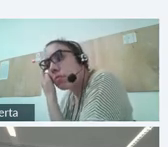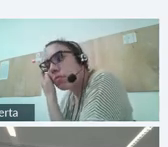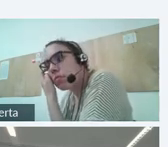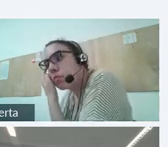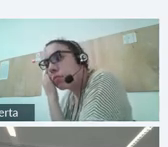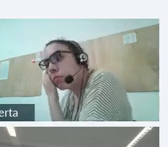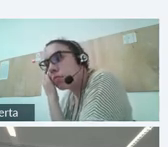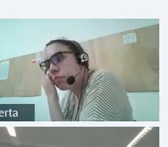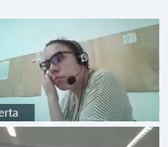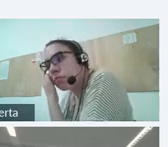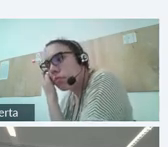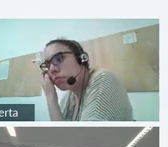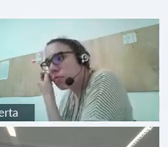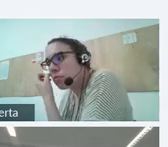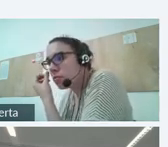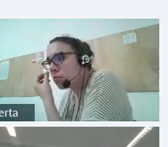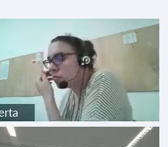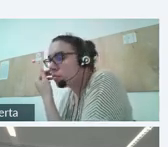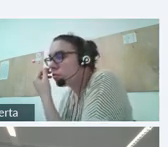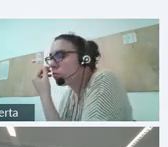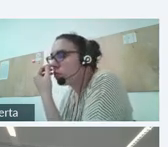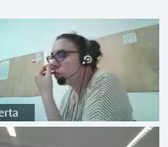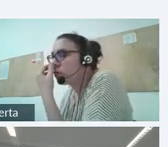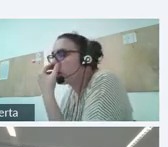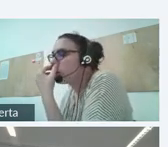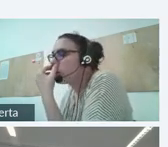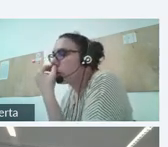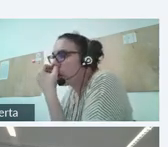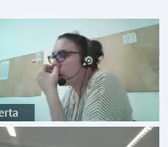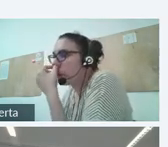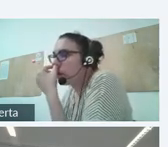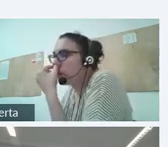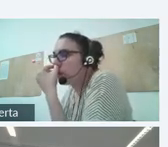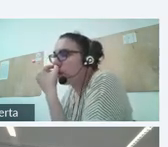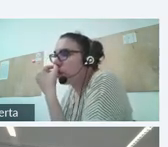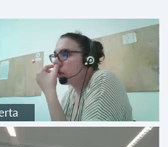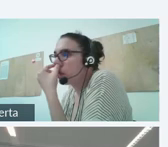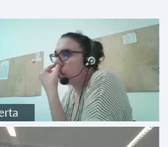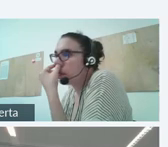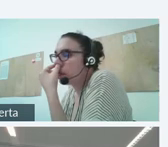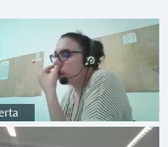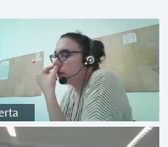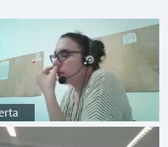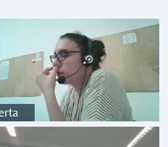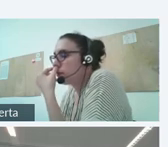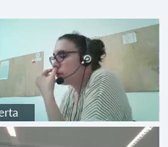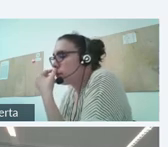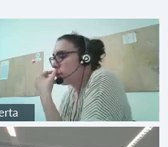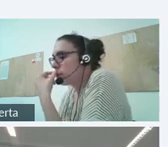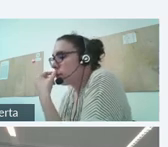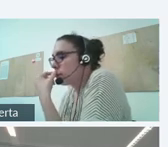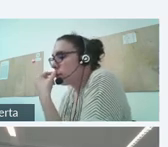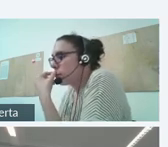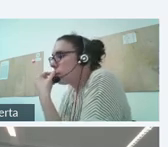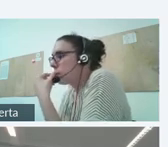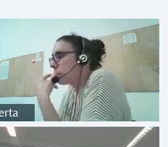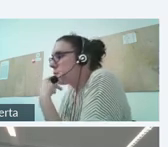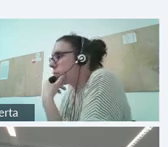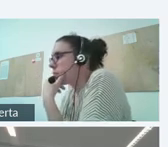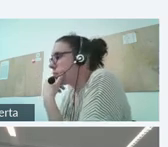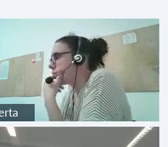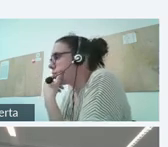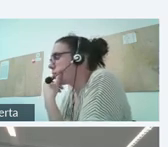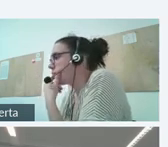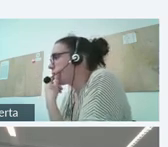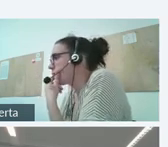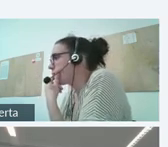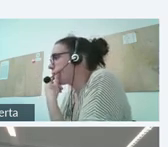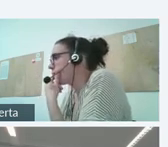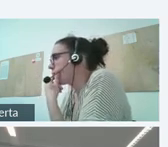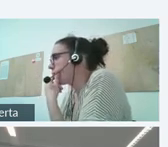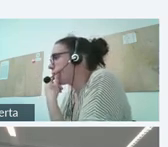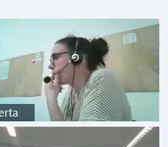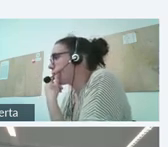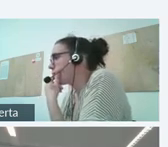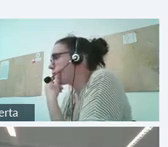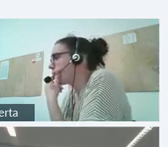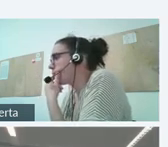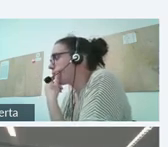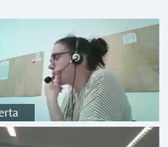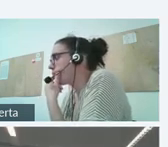artificiale mangia dati, cioè l'intelligenza artificiale è un concetto vecchio, ma funziona adesso perché? Perché abbiamo la